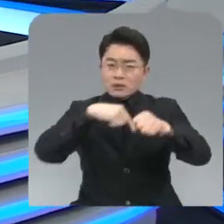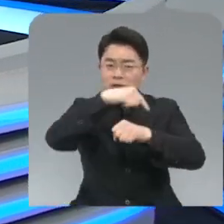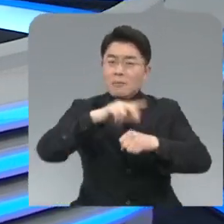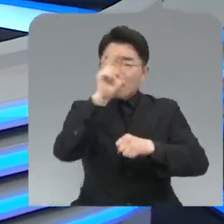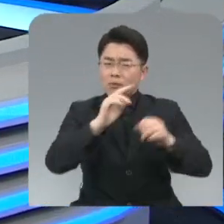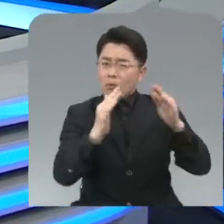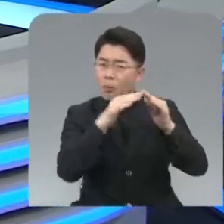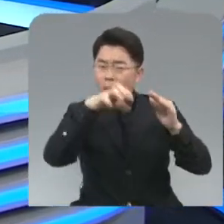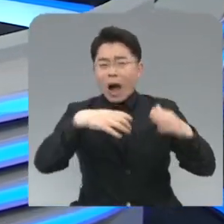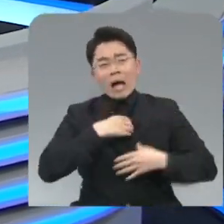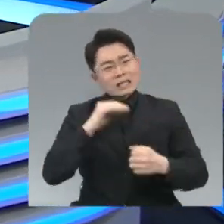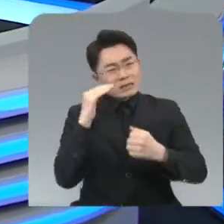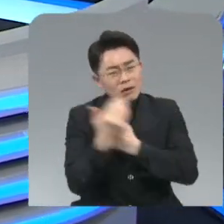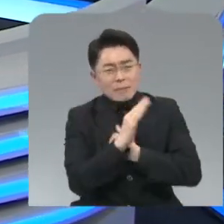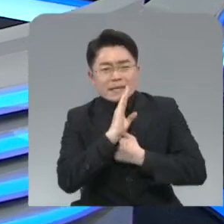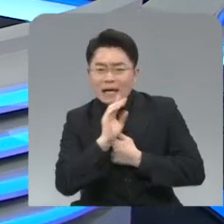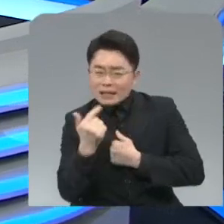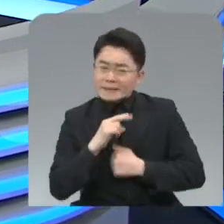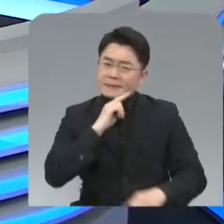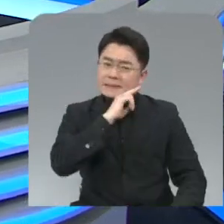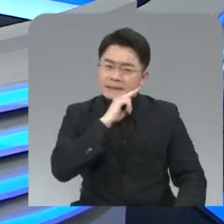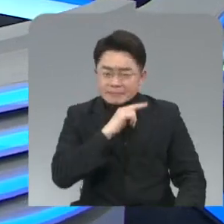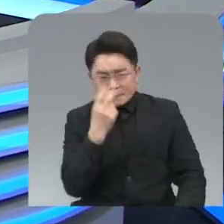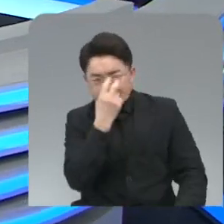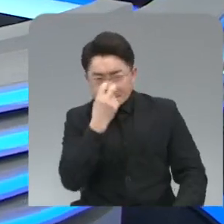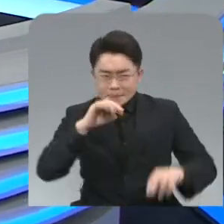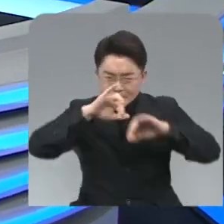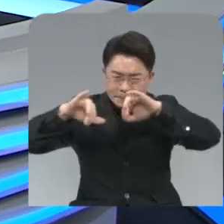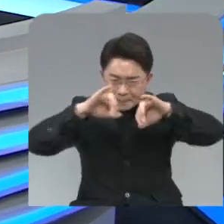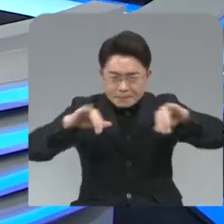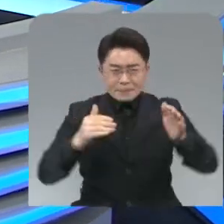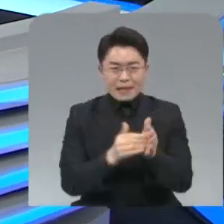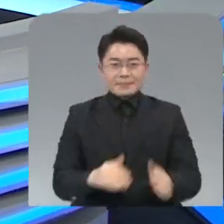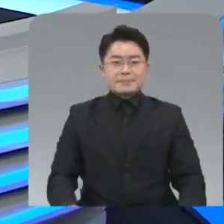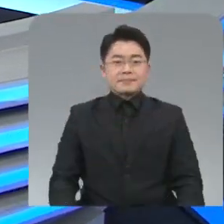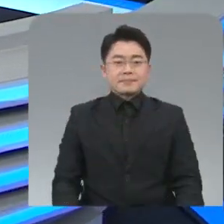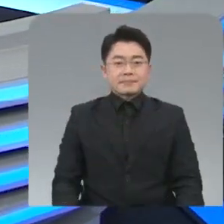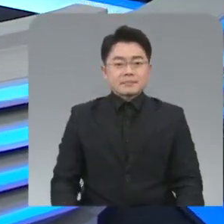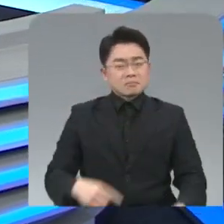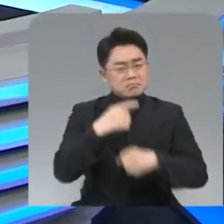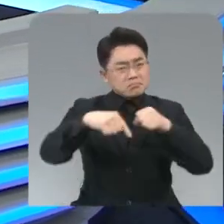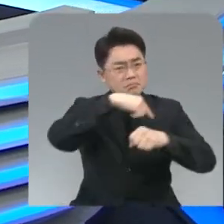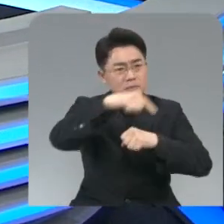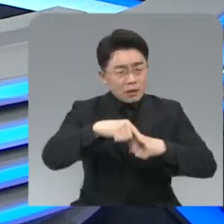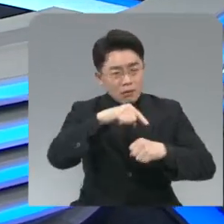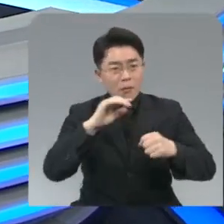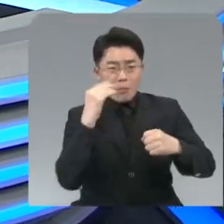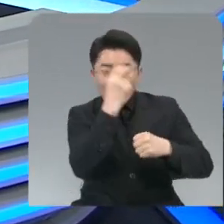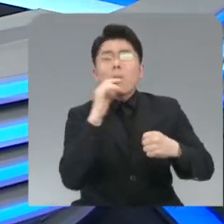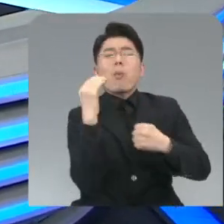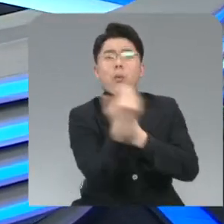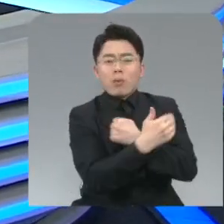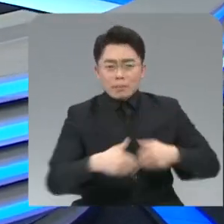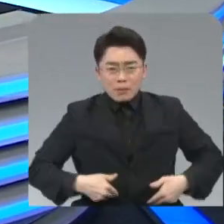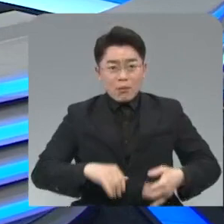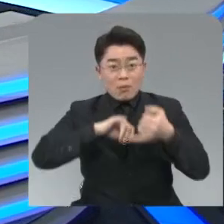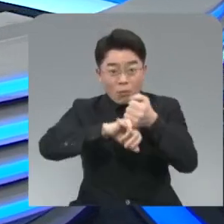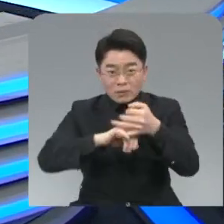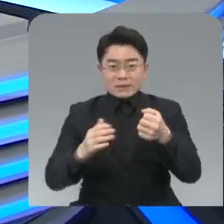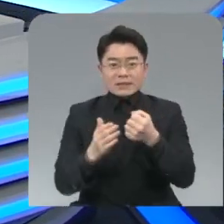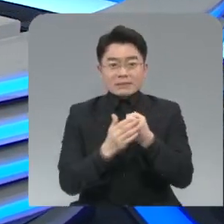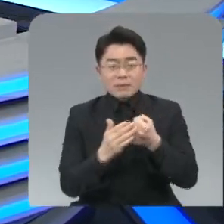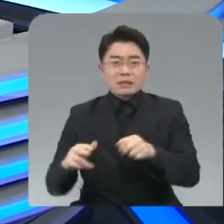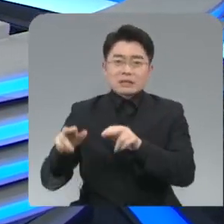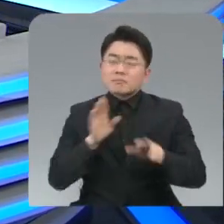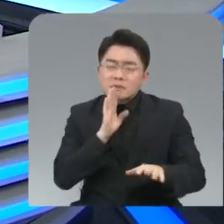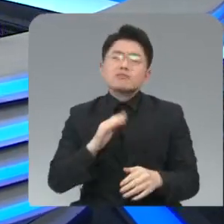보도입니다. 최근 원전 논란과 관련해 보도 시점을 두고 고민했지만 이 원전의 안전 문제는 국민의 생명과 직결되어 있는 만큼